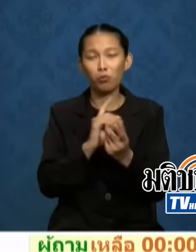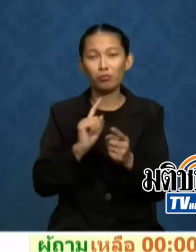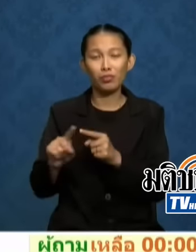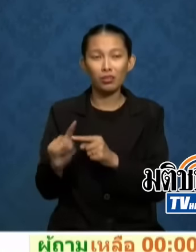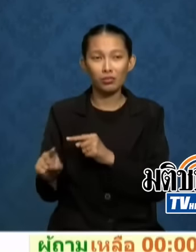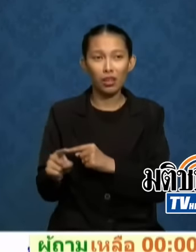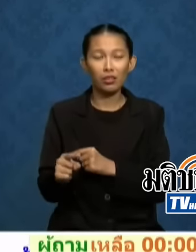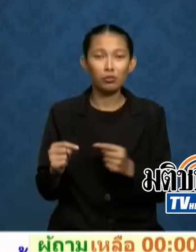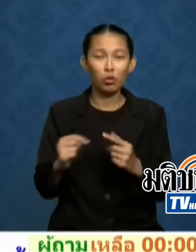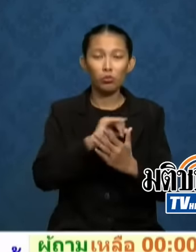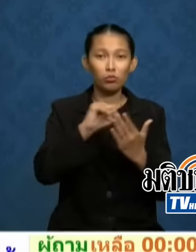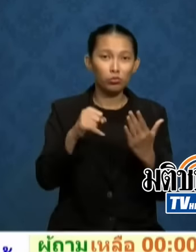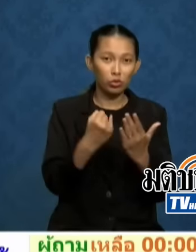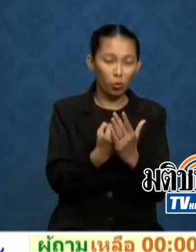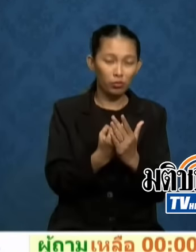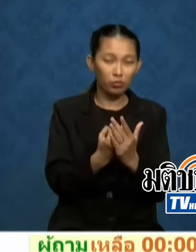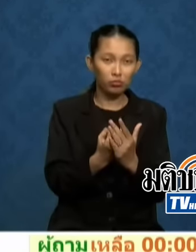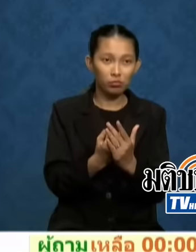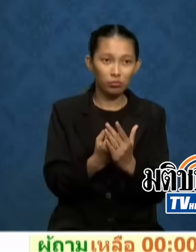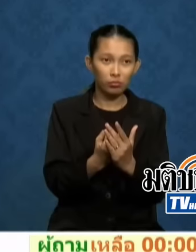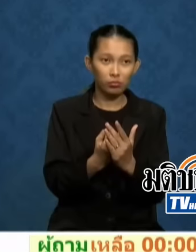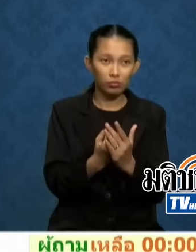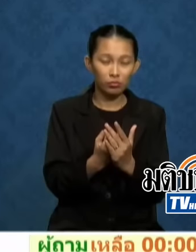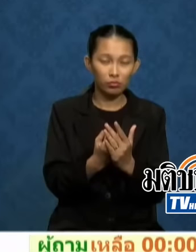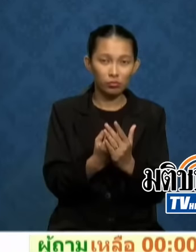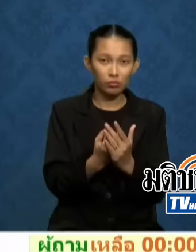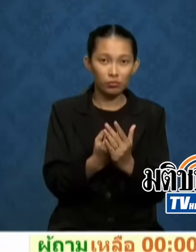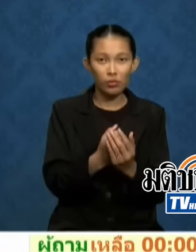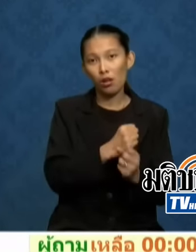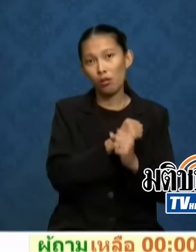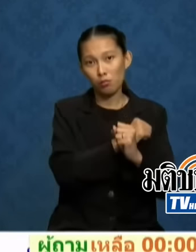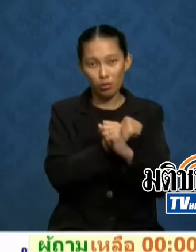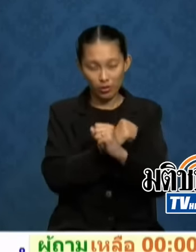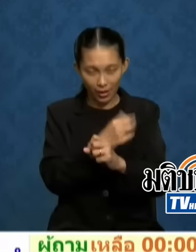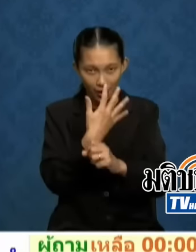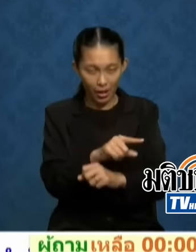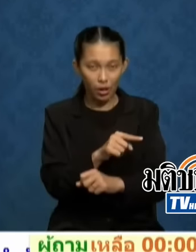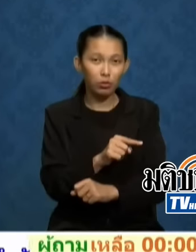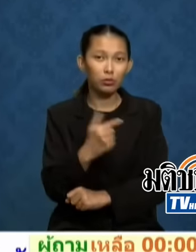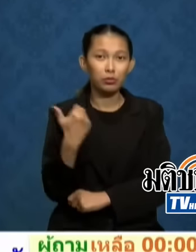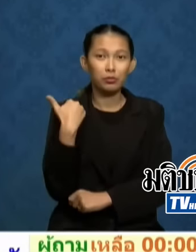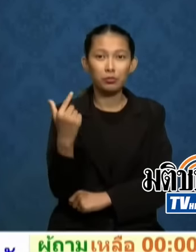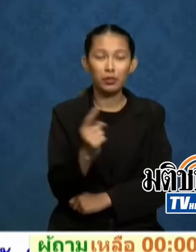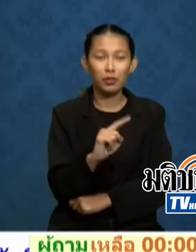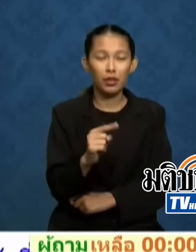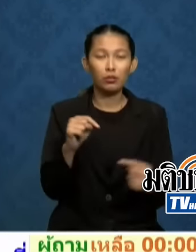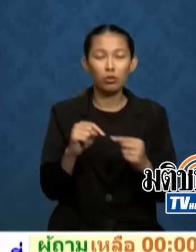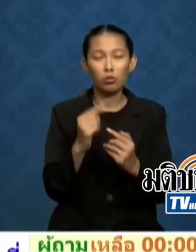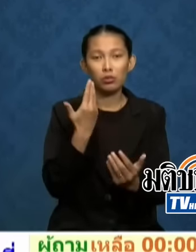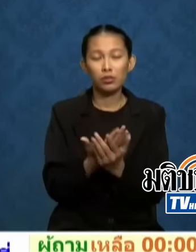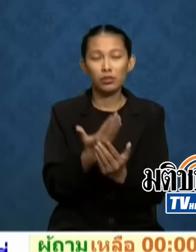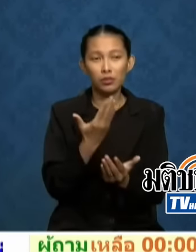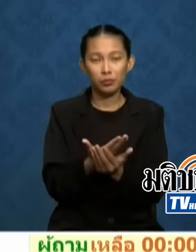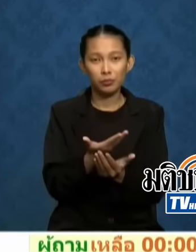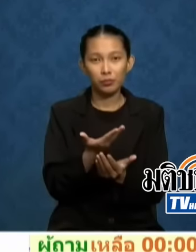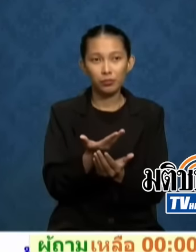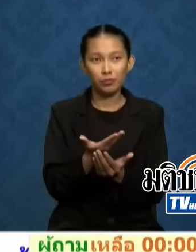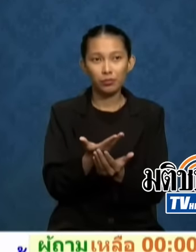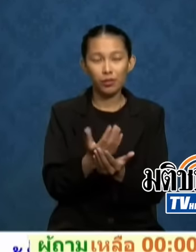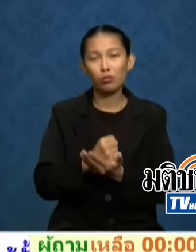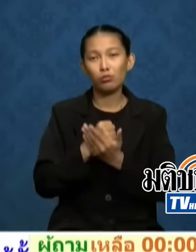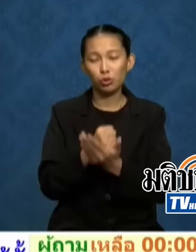ที่อยู่ในระดับจังหวัดซึ่งนอกจากเรื่องของการดำเนินการเรื่องการป้องกันแล้วเนี่ยก็ยังมีเรื่องของเงินในการที่จะเ